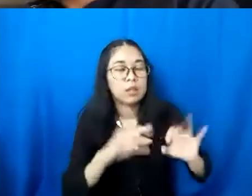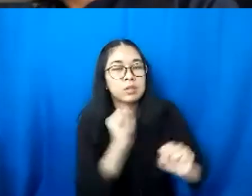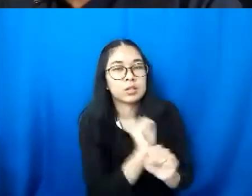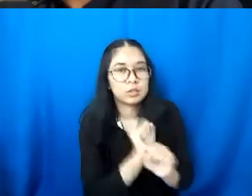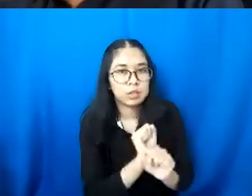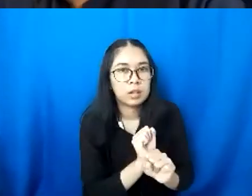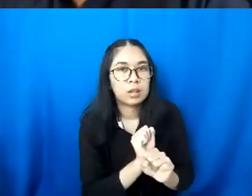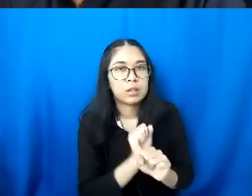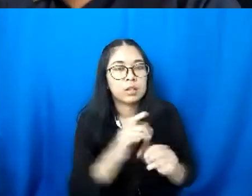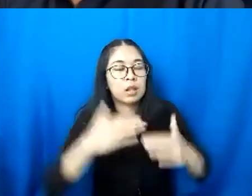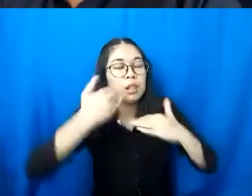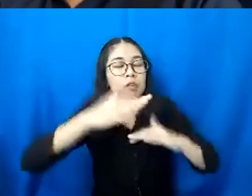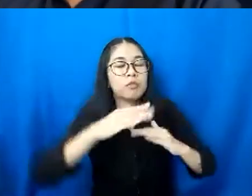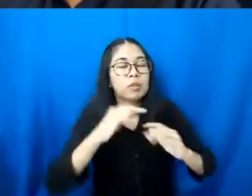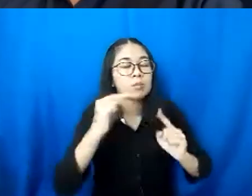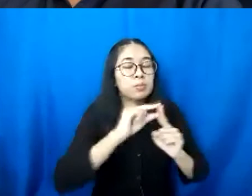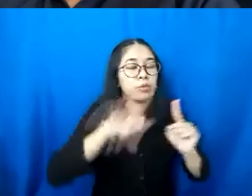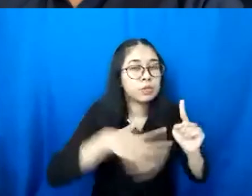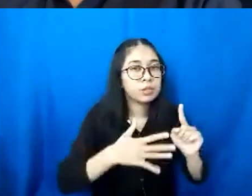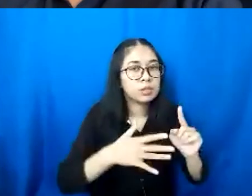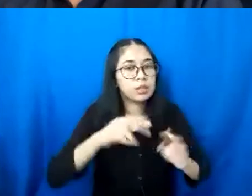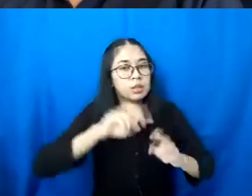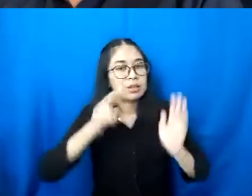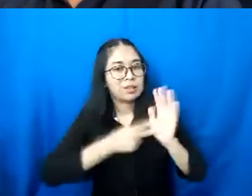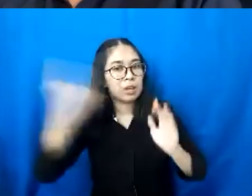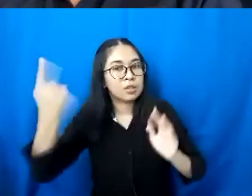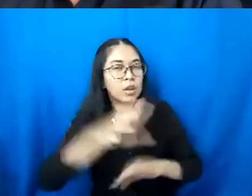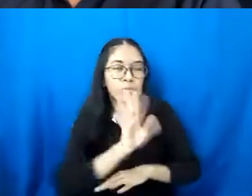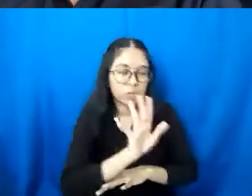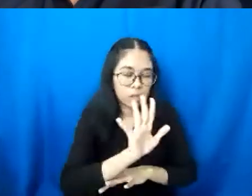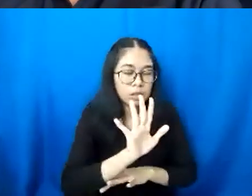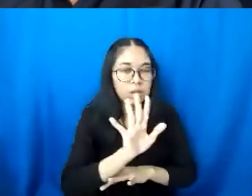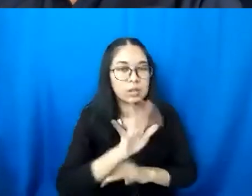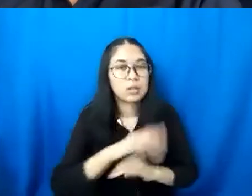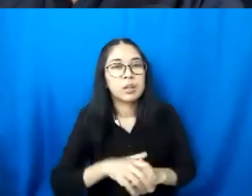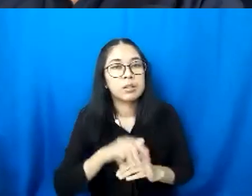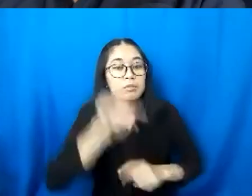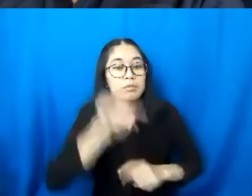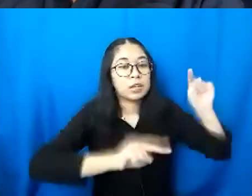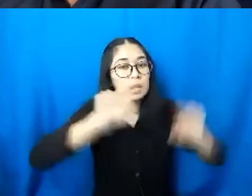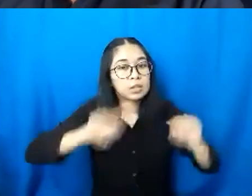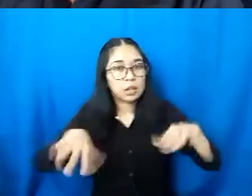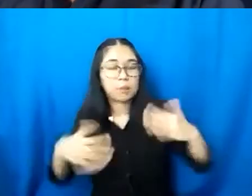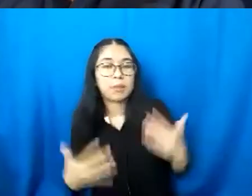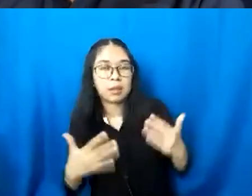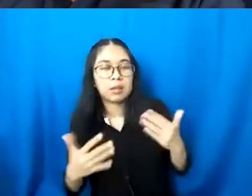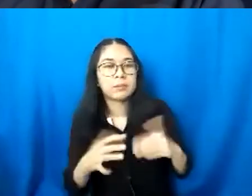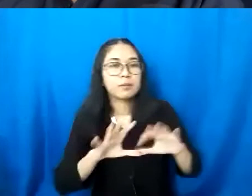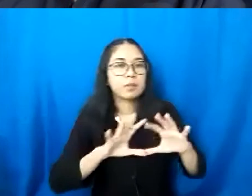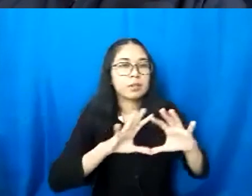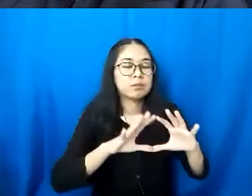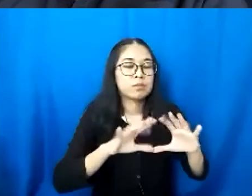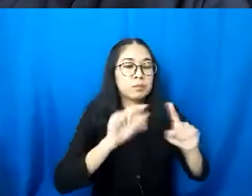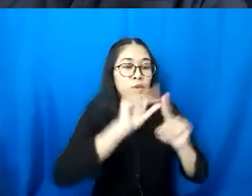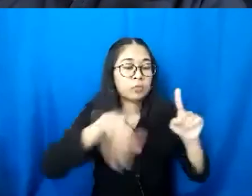level provinsi, bukan di level nasional. Dan juga variasinya adalah keanggotaan provinsi ini ada